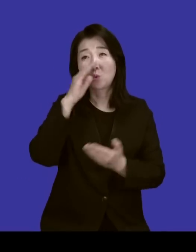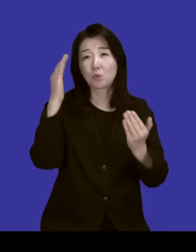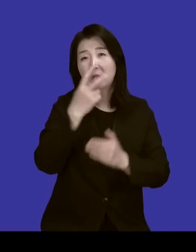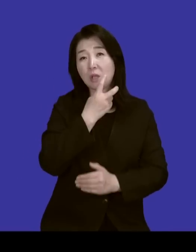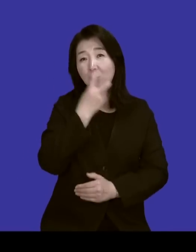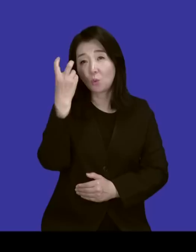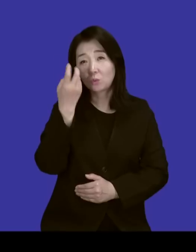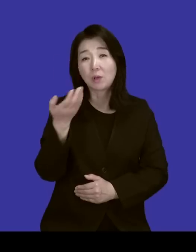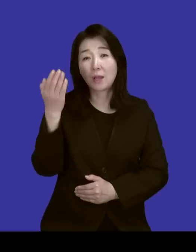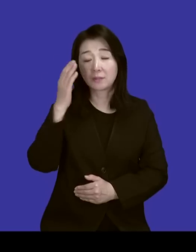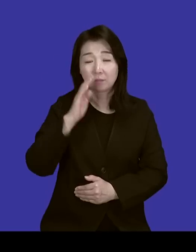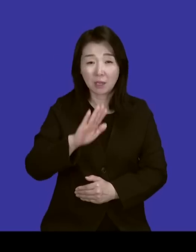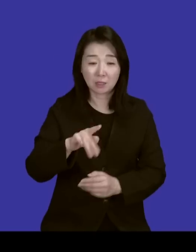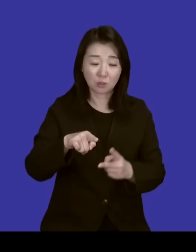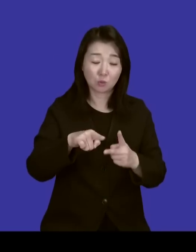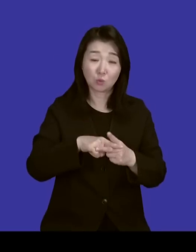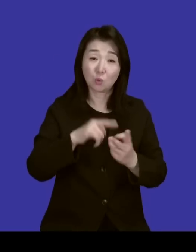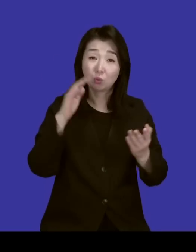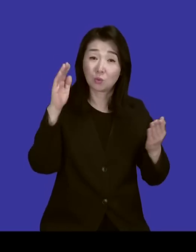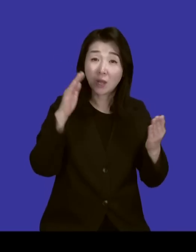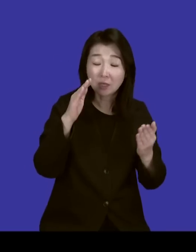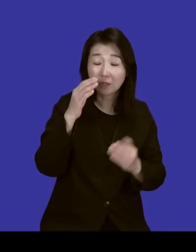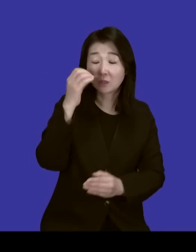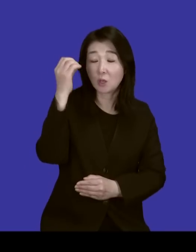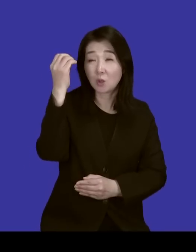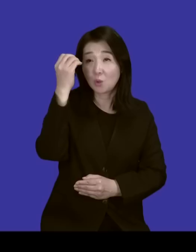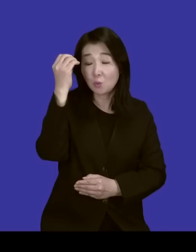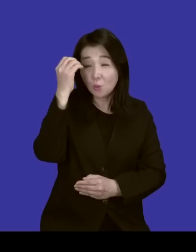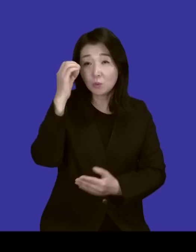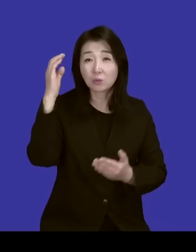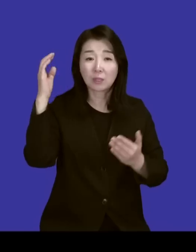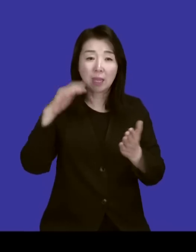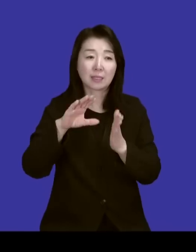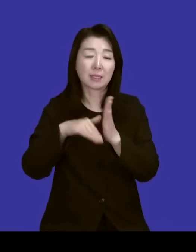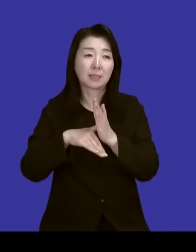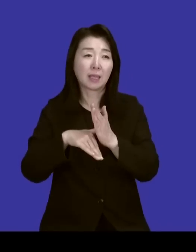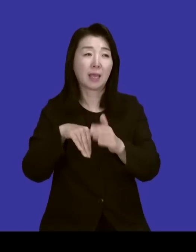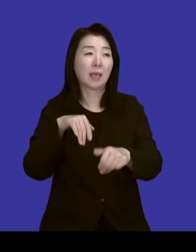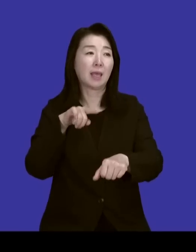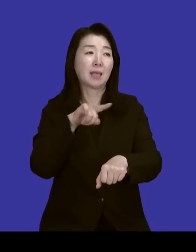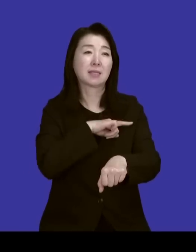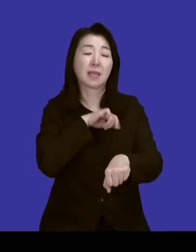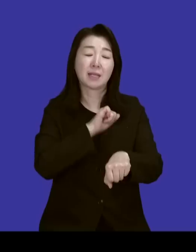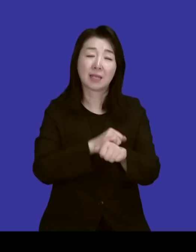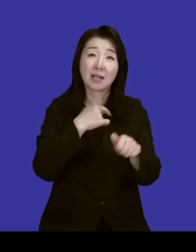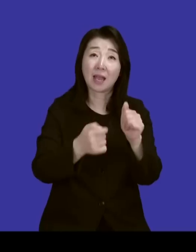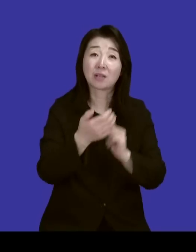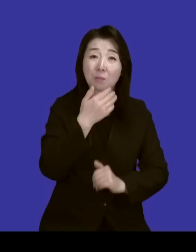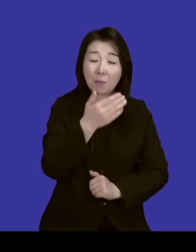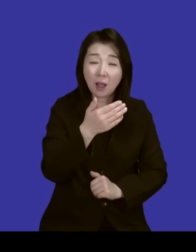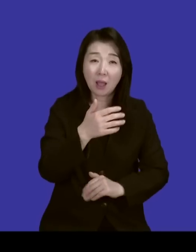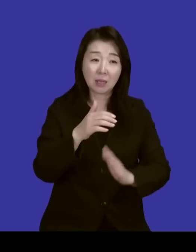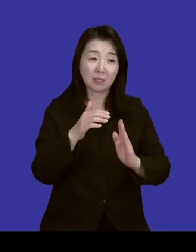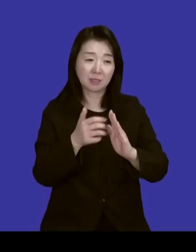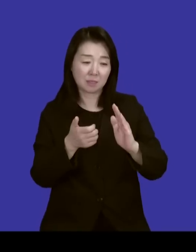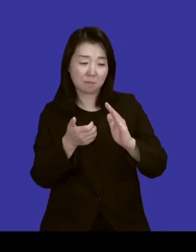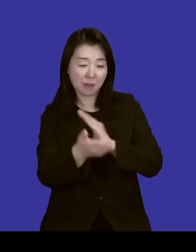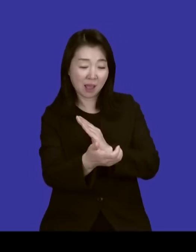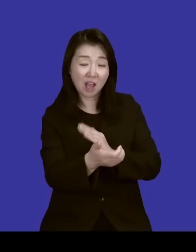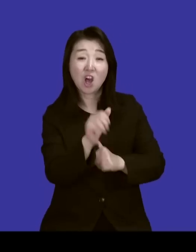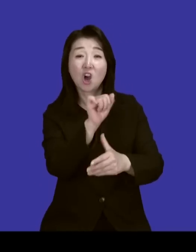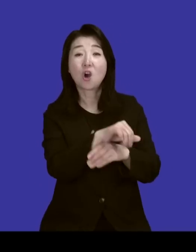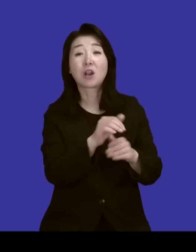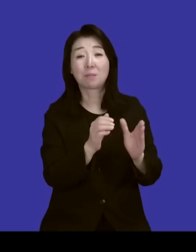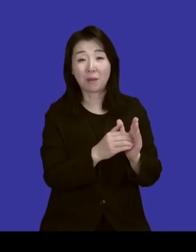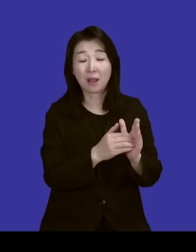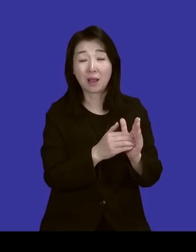사실은 초등학생은 고등학교쯤 돼야 제일 잘 가르칠 수 있다. 예, 예. 그래서 입주를 허락받고 그 집의 한